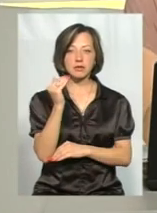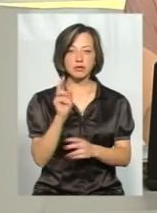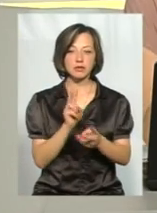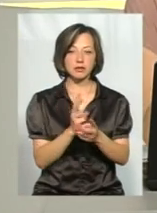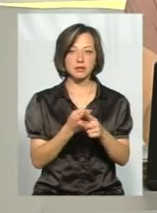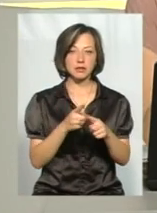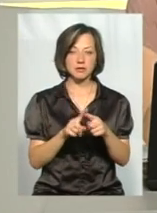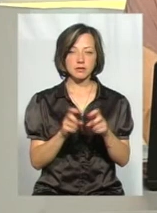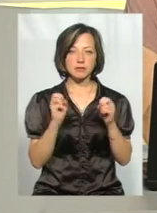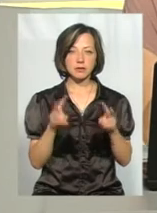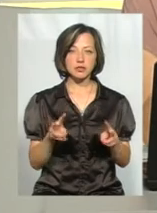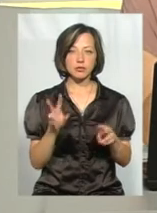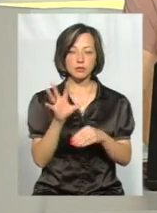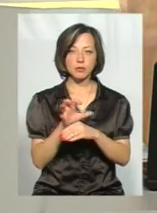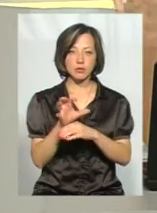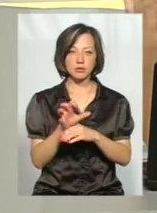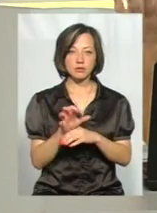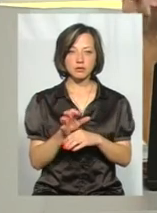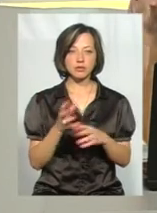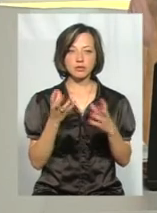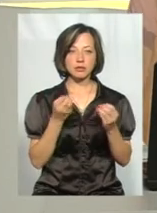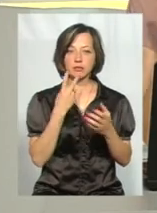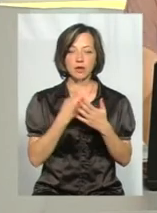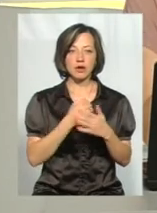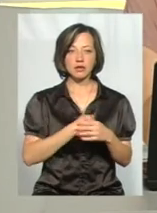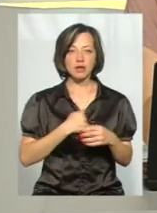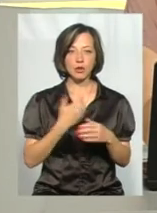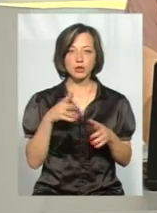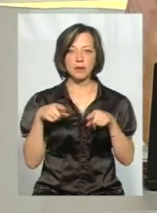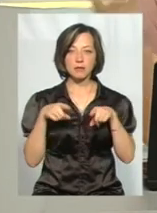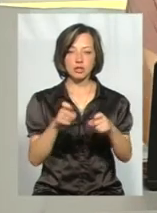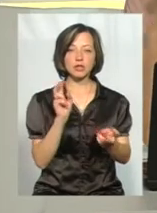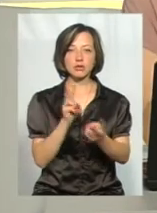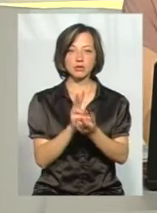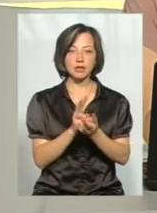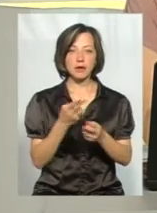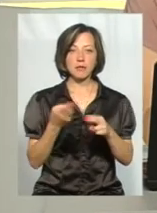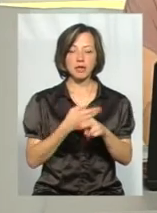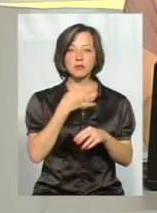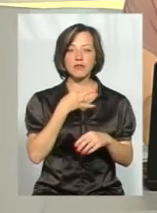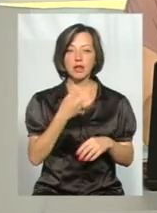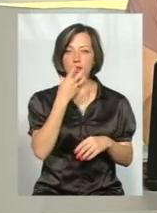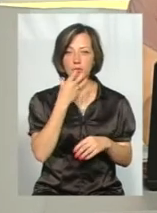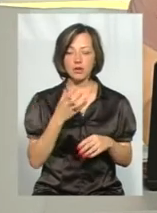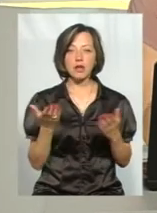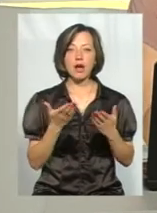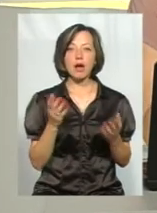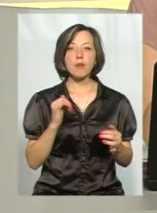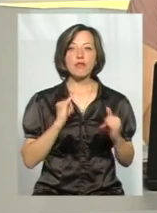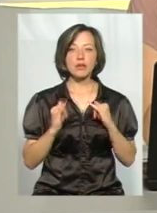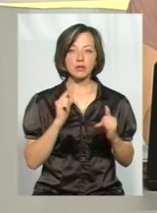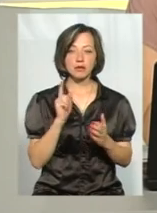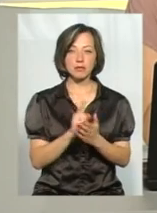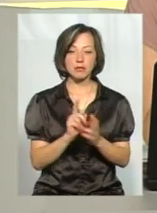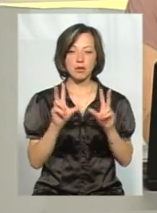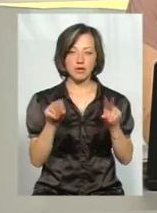зустрічається із таким псом, який, можливо, ще не проявляє агресію, але вже біжить на зустріч без повідка, без намордника. От яка поведінка